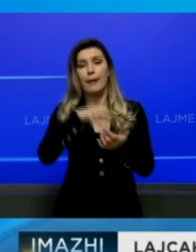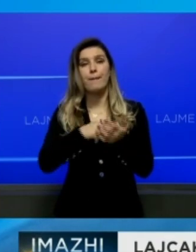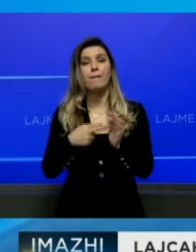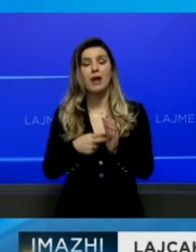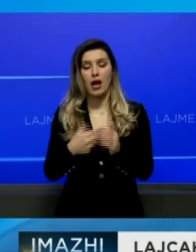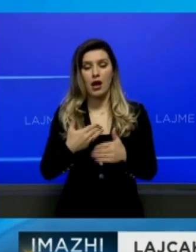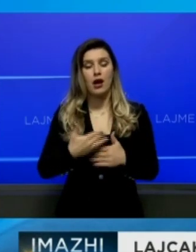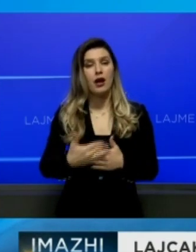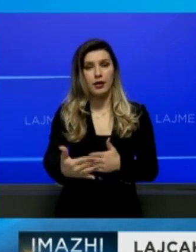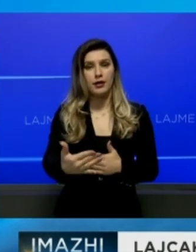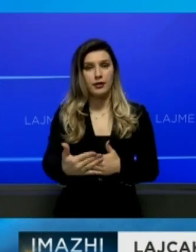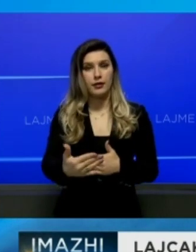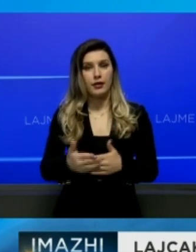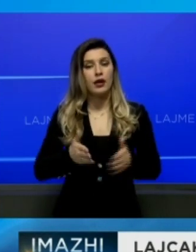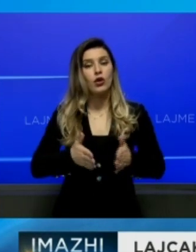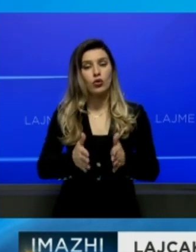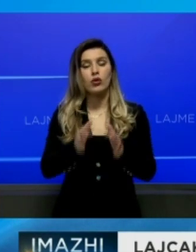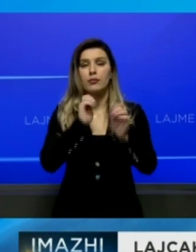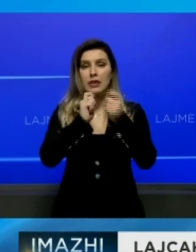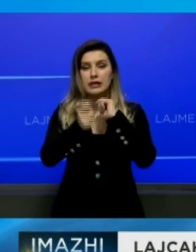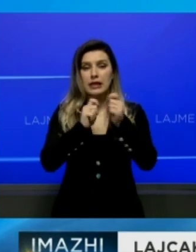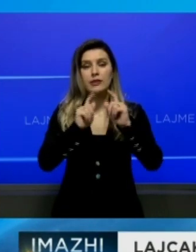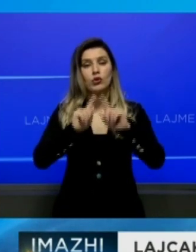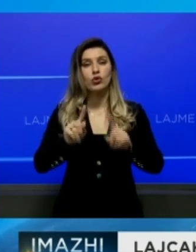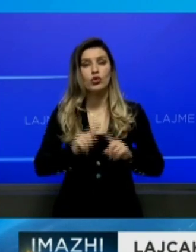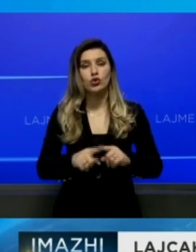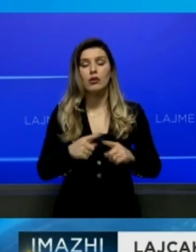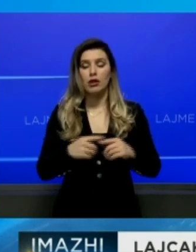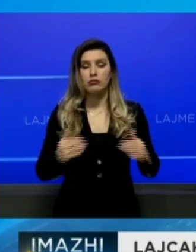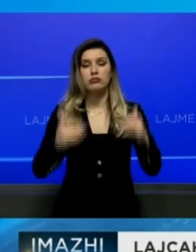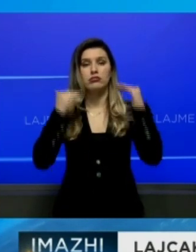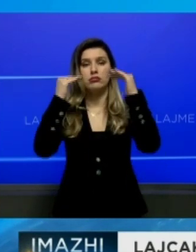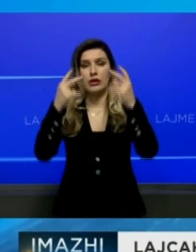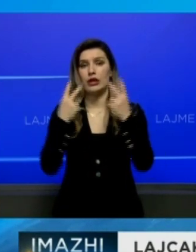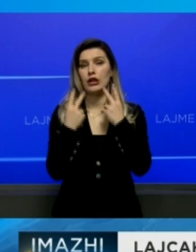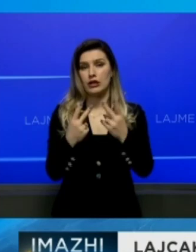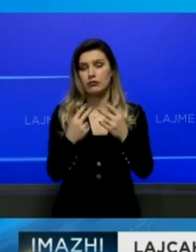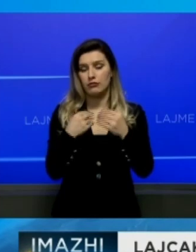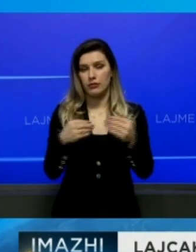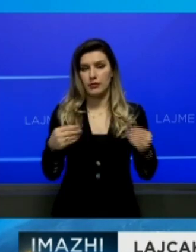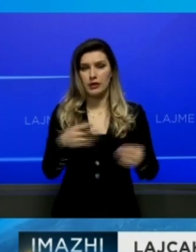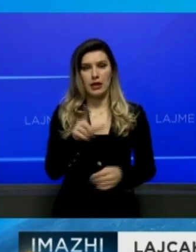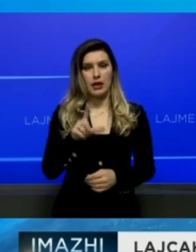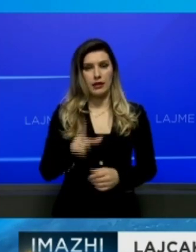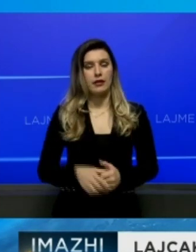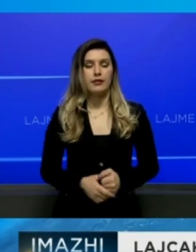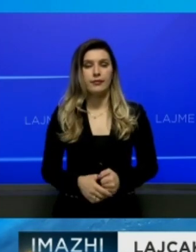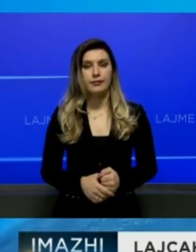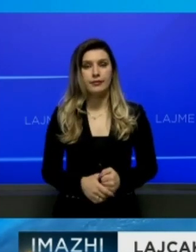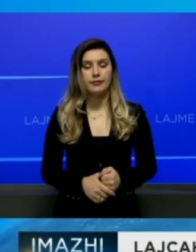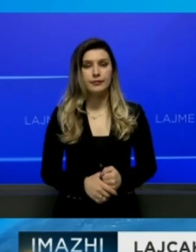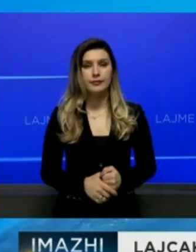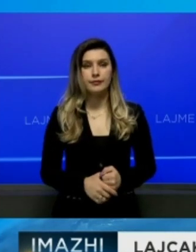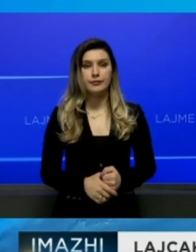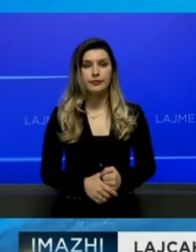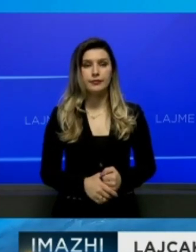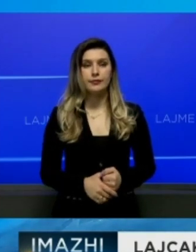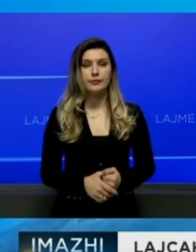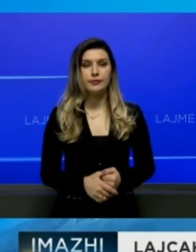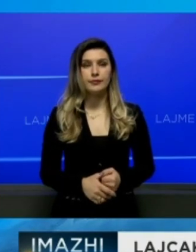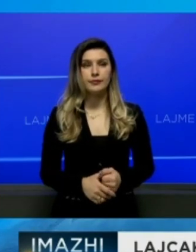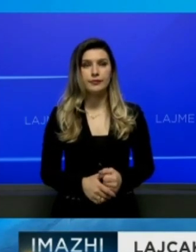rrugën para në dialog, përfshirë takimin e radhës nivelit më të lartë, ka shkruar Lajçak në Twitter.